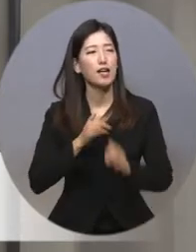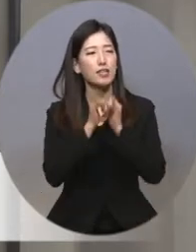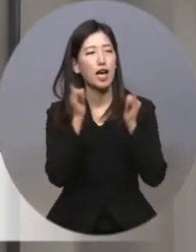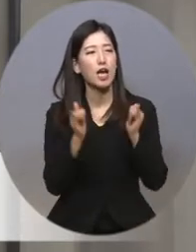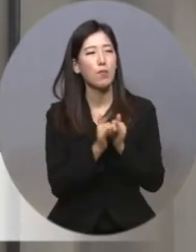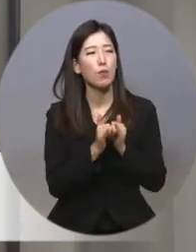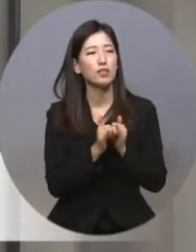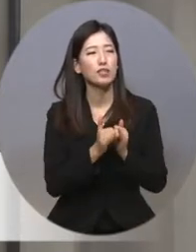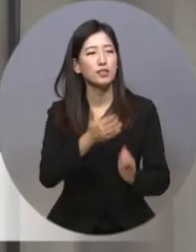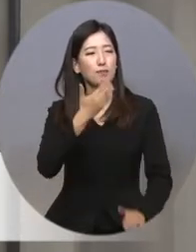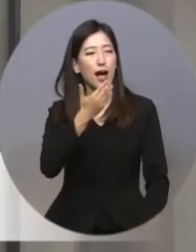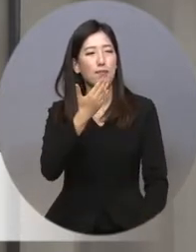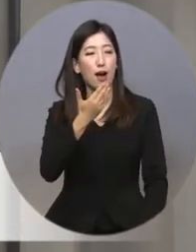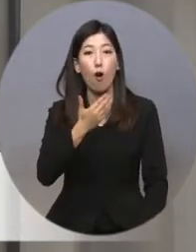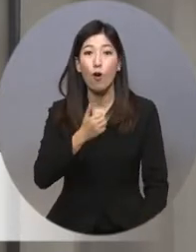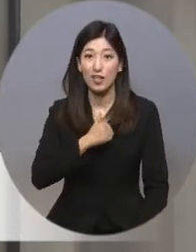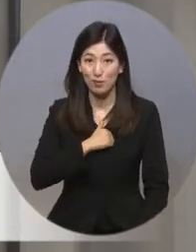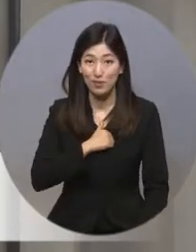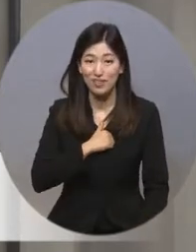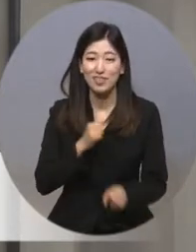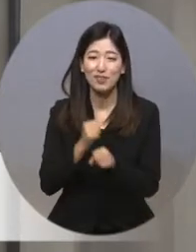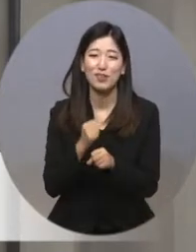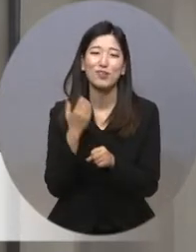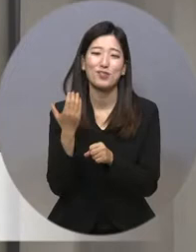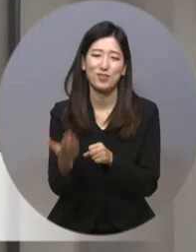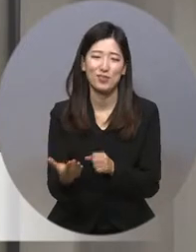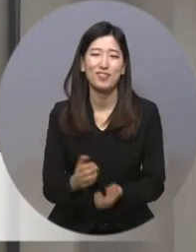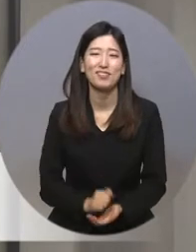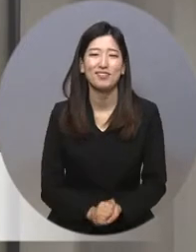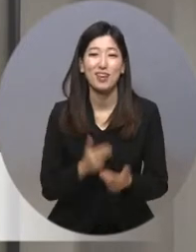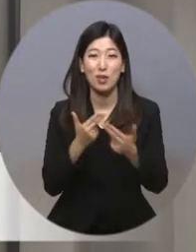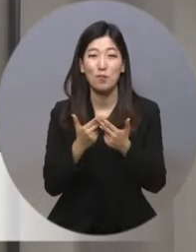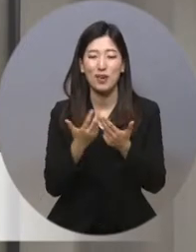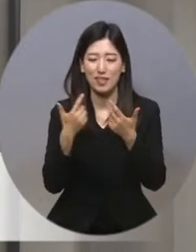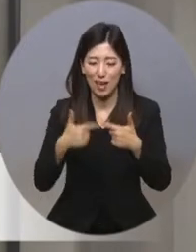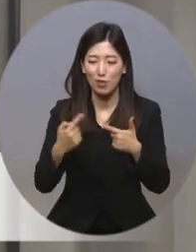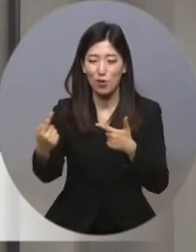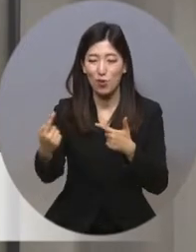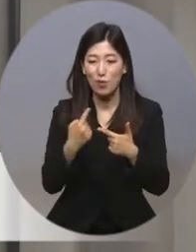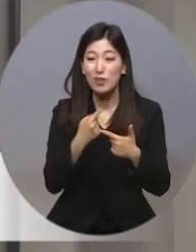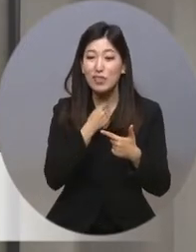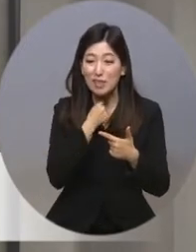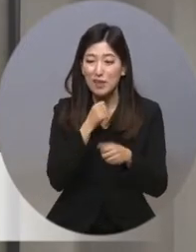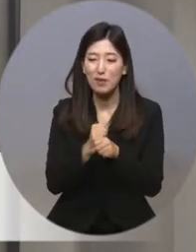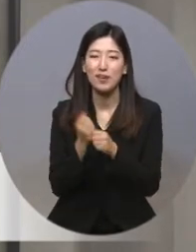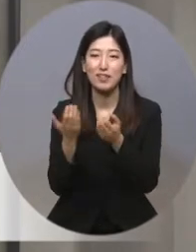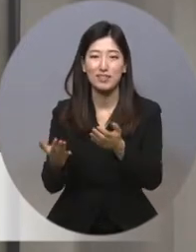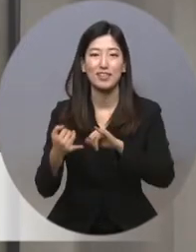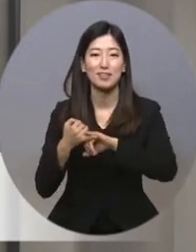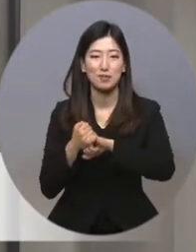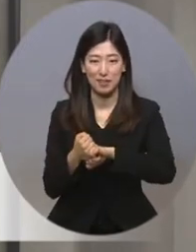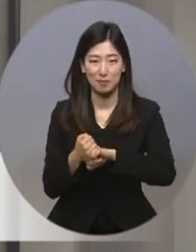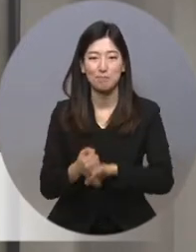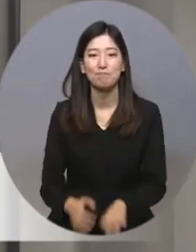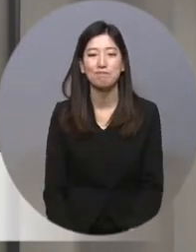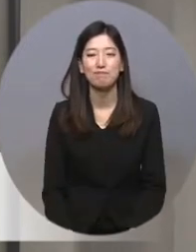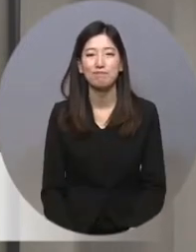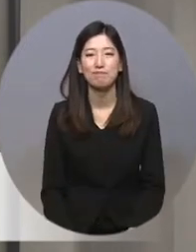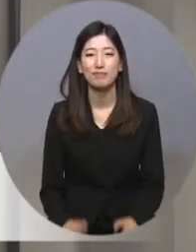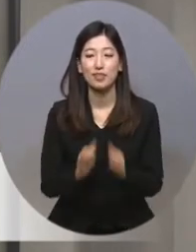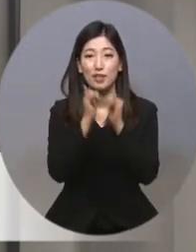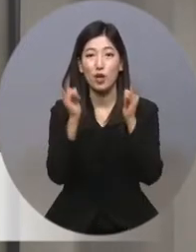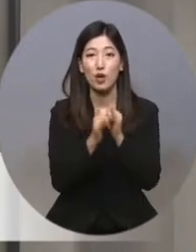회원이 찾고 싶은 협회를 만들겠다는 약속을 실천하도록 최선의 노력을 다하겠습니다. 사회복지